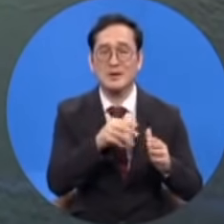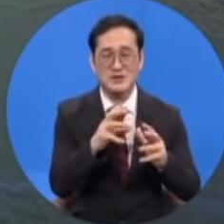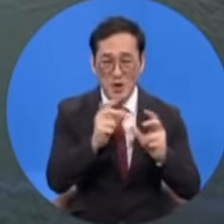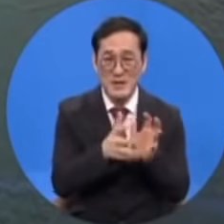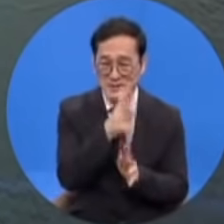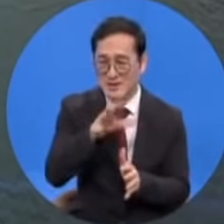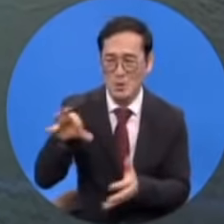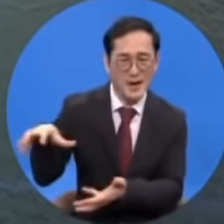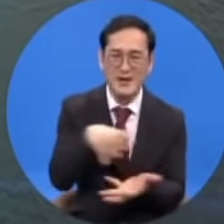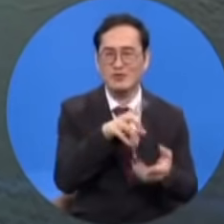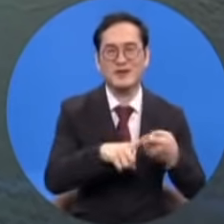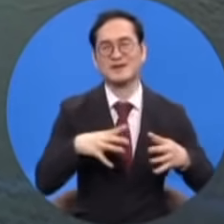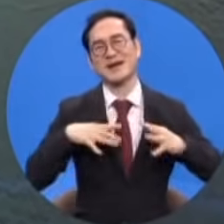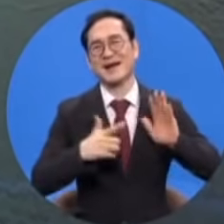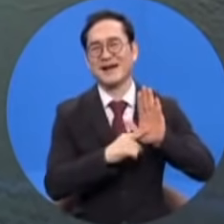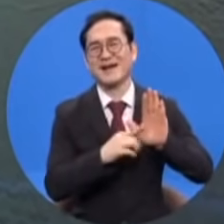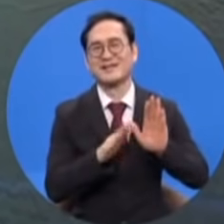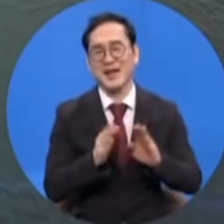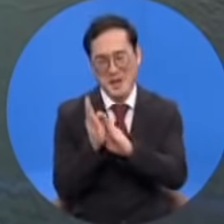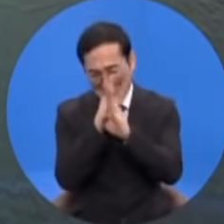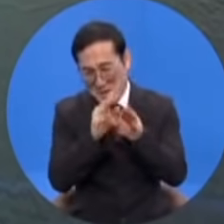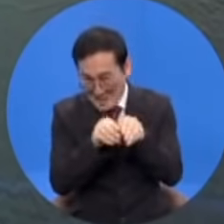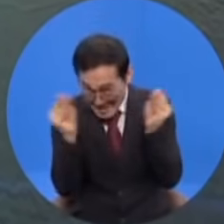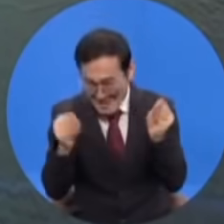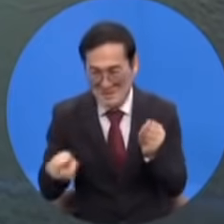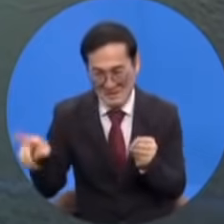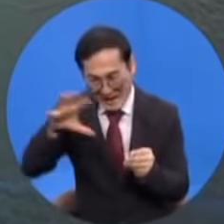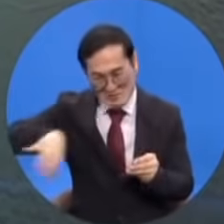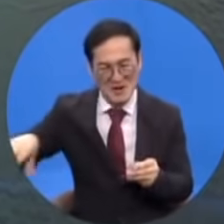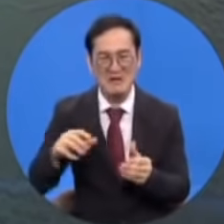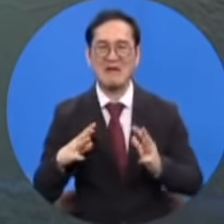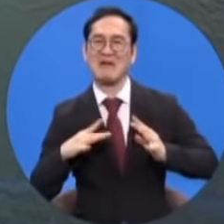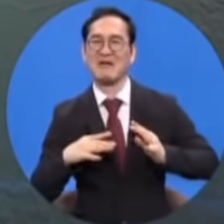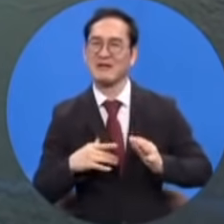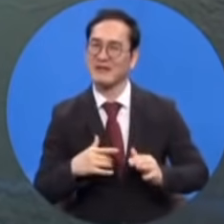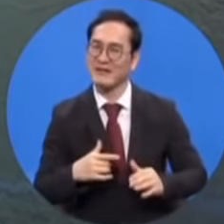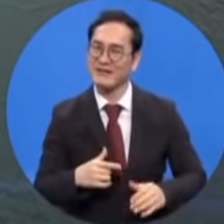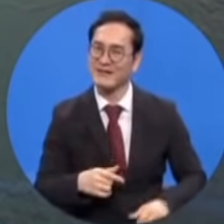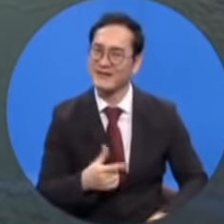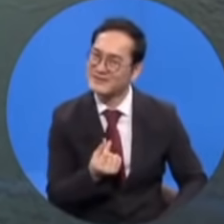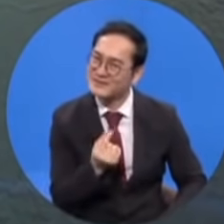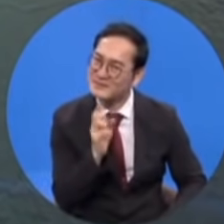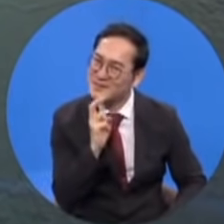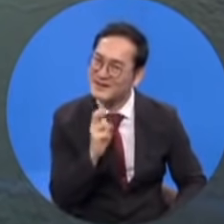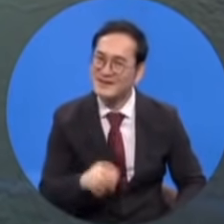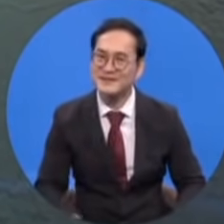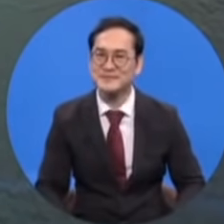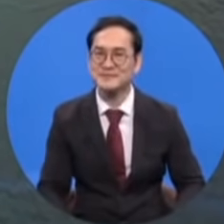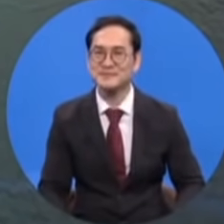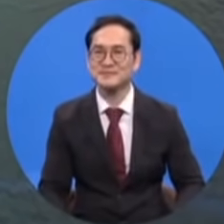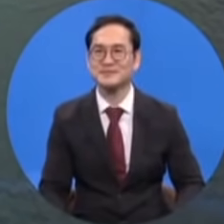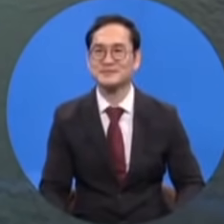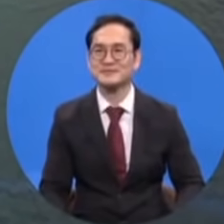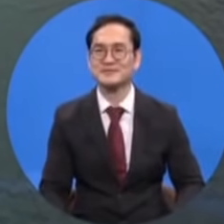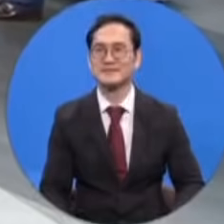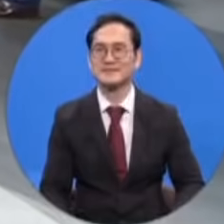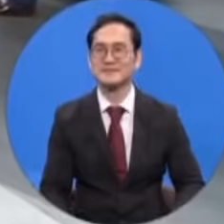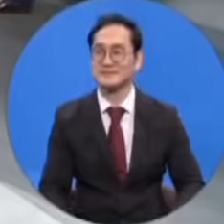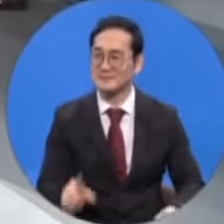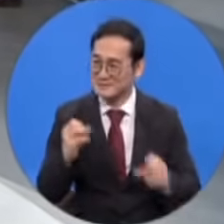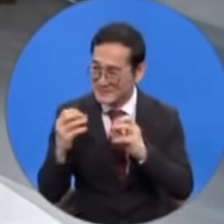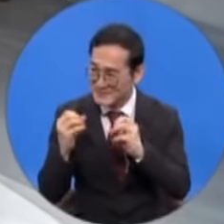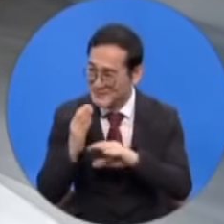한 얘기니까 요 자 알아서 들으셨을 지라 뮤비 있습니다 자 오늘 준비한 qna 여기서 마무리하고 세부 낀 인사드리겠습니다 3번 올 것